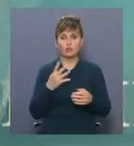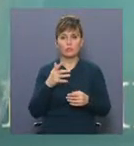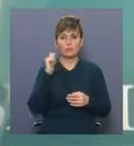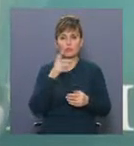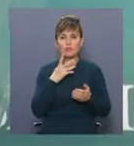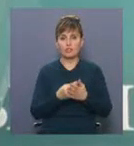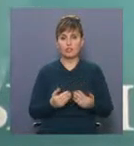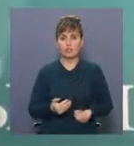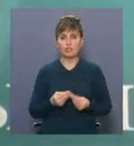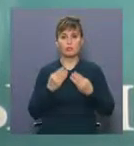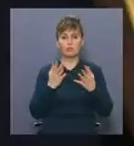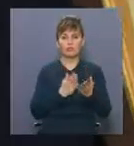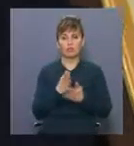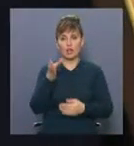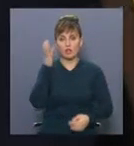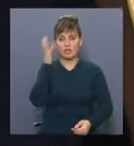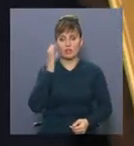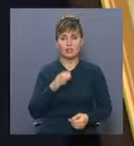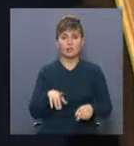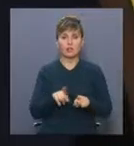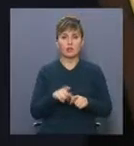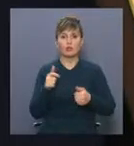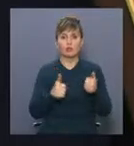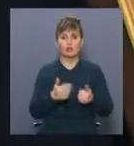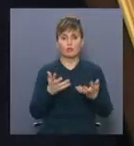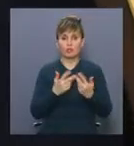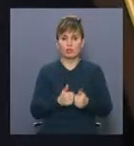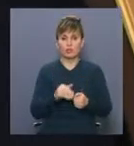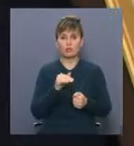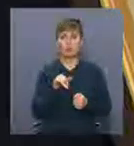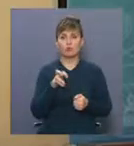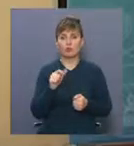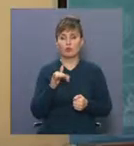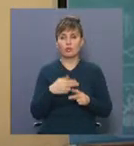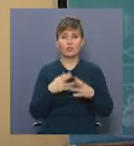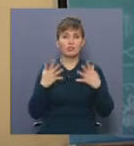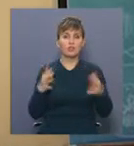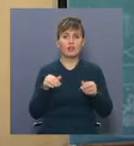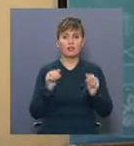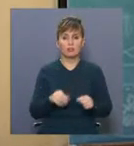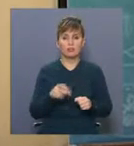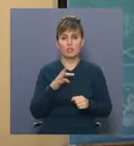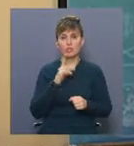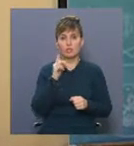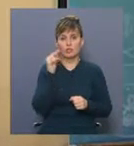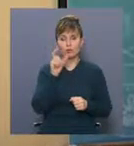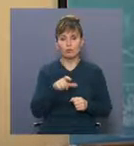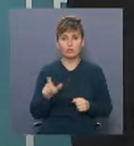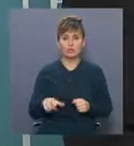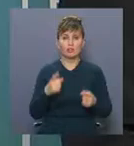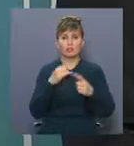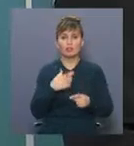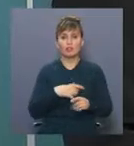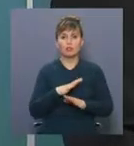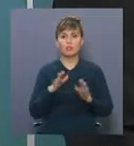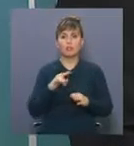своей жизни, посвятившим сфере образования. Подобные конкурсы, считает профессор Жумагулов, это большая возможность, прежде всего, для молодых ученых заявить о себе не